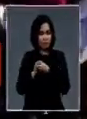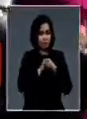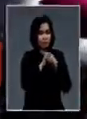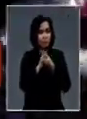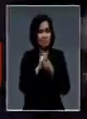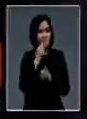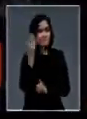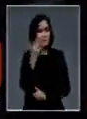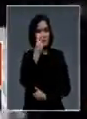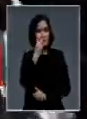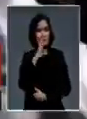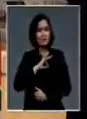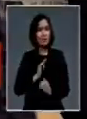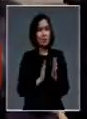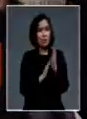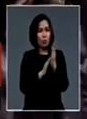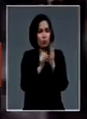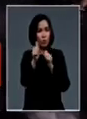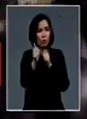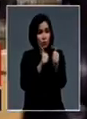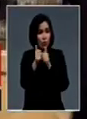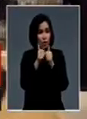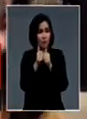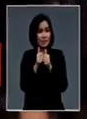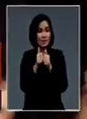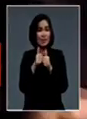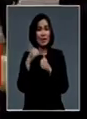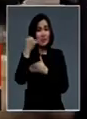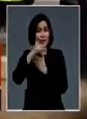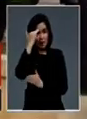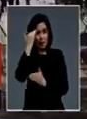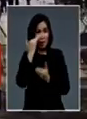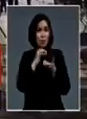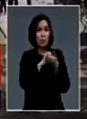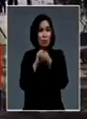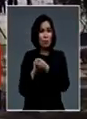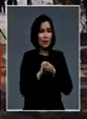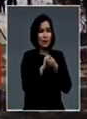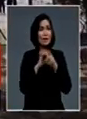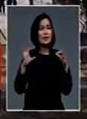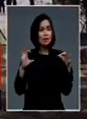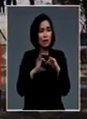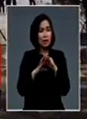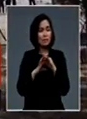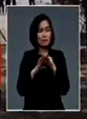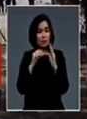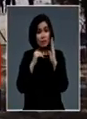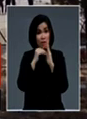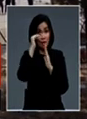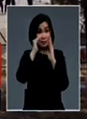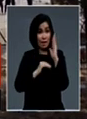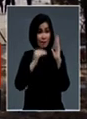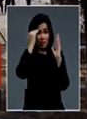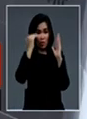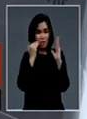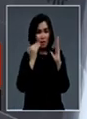ที่น่าชื่นชมมากๆนะคะในสนามการแข่งขันที่มีการรวมชาติกันแบบนี้ซึ่งจริงๆแล้วเนี่ยถ้าจะว่าไปเรื่องของการรวมชาติเกาหลีระหว่างเกาหลีเหนือเ